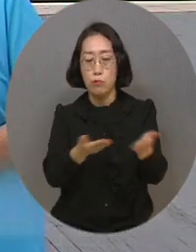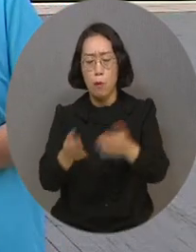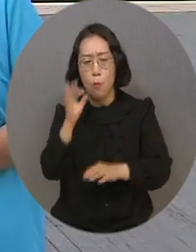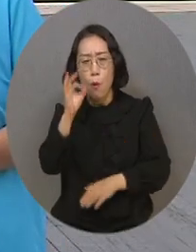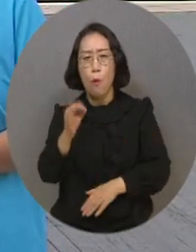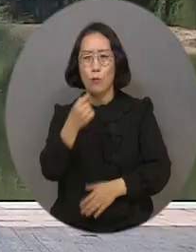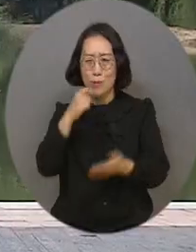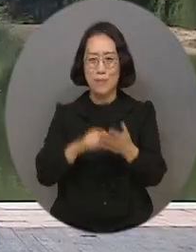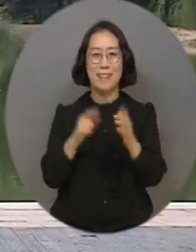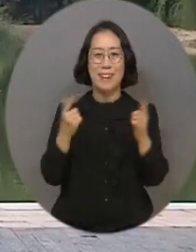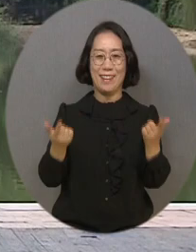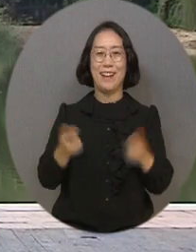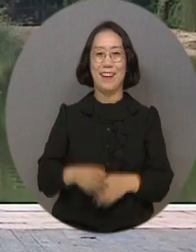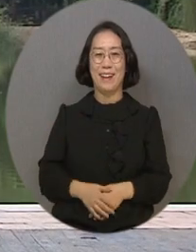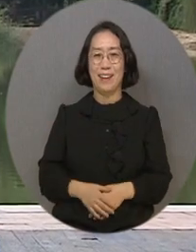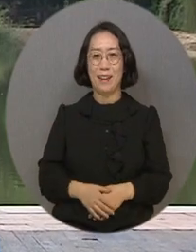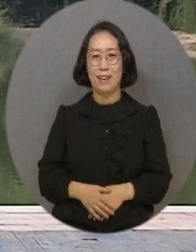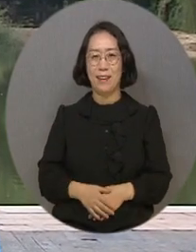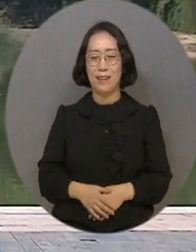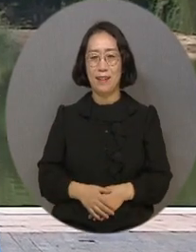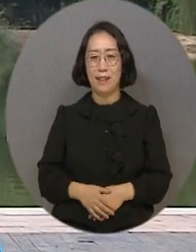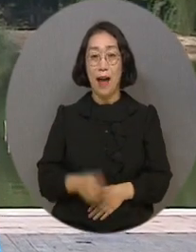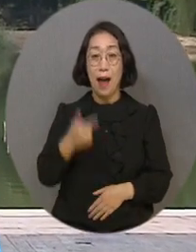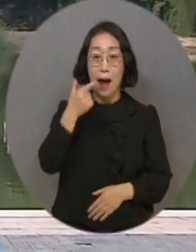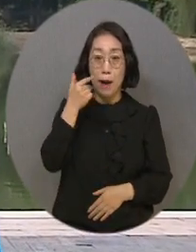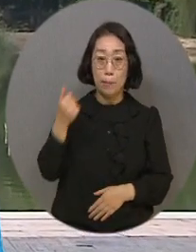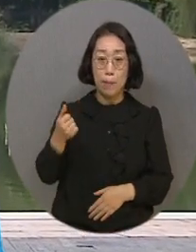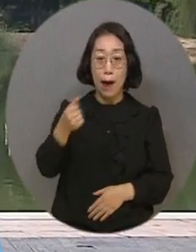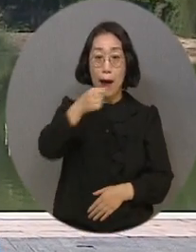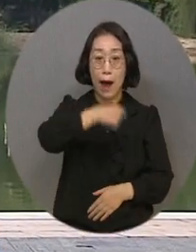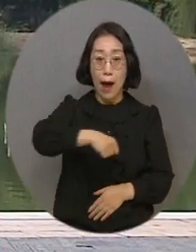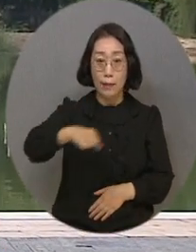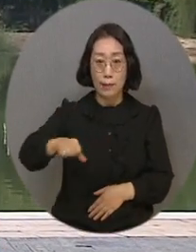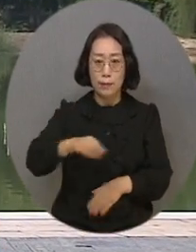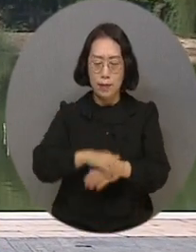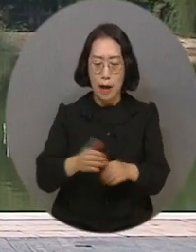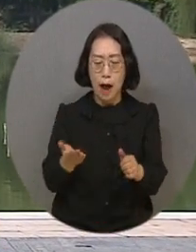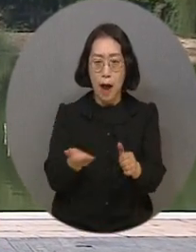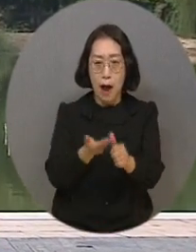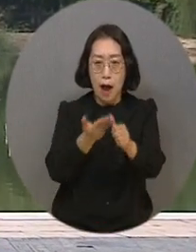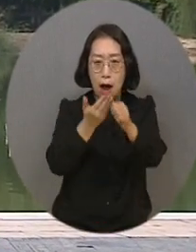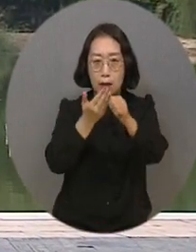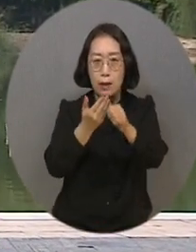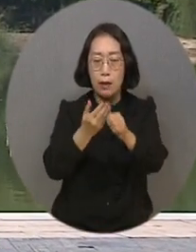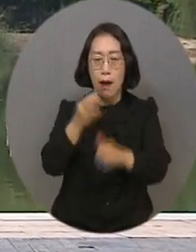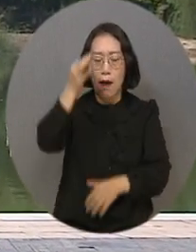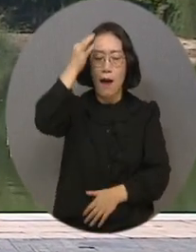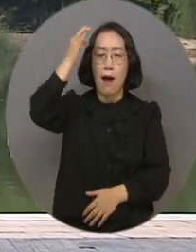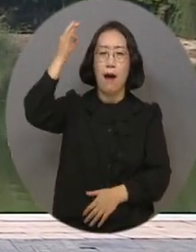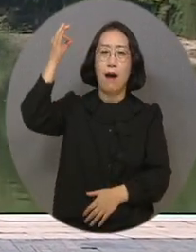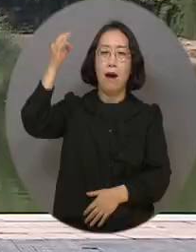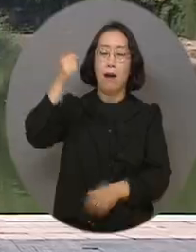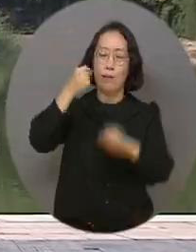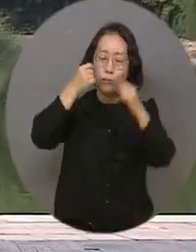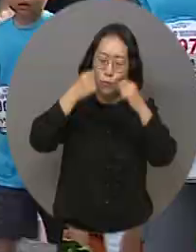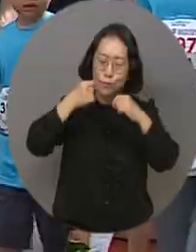힘들었어요. 신은호 씨는 자녀들을 키우는 과정을 회상하면서 눈물을 보이기도